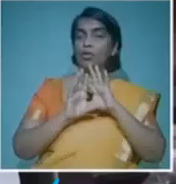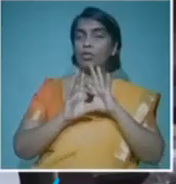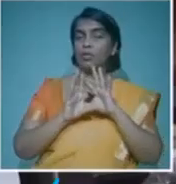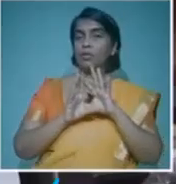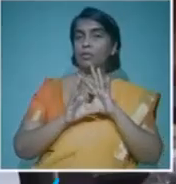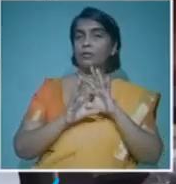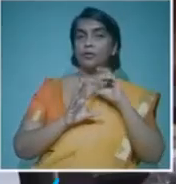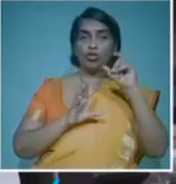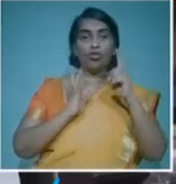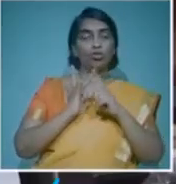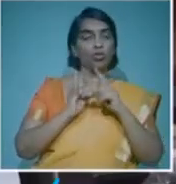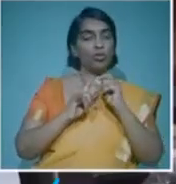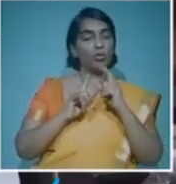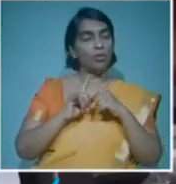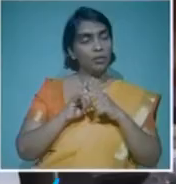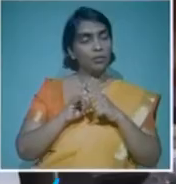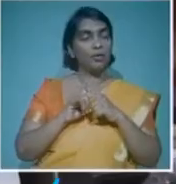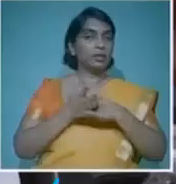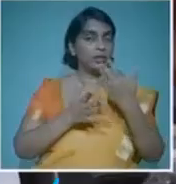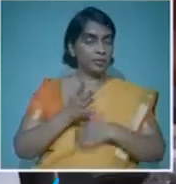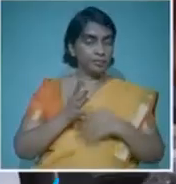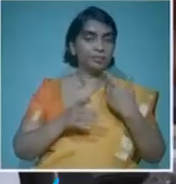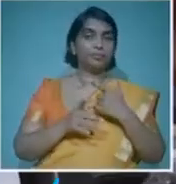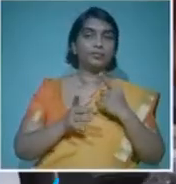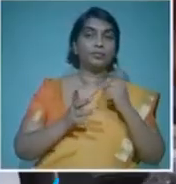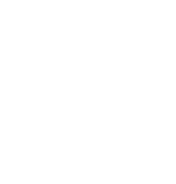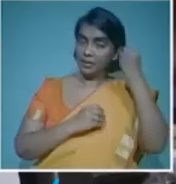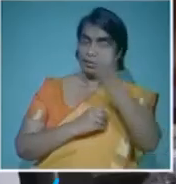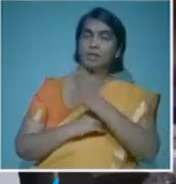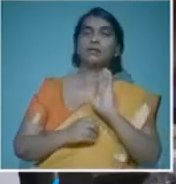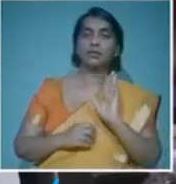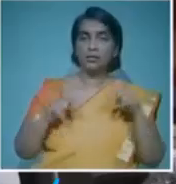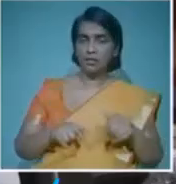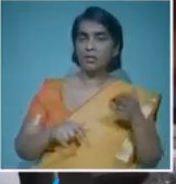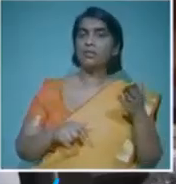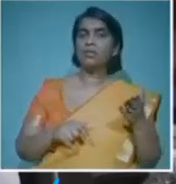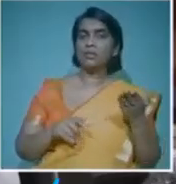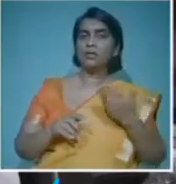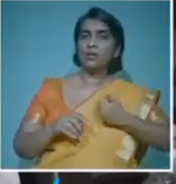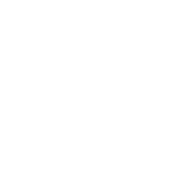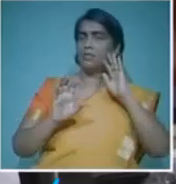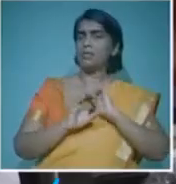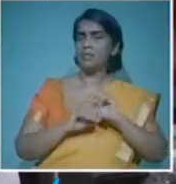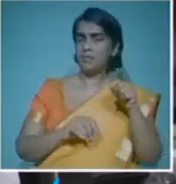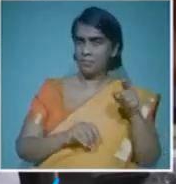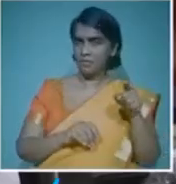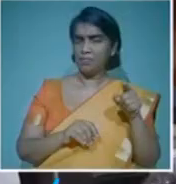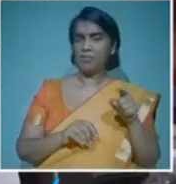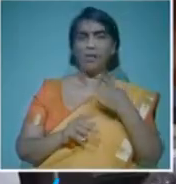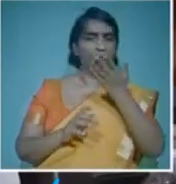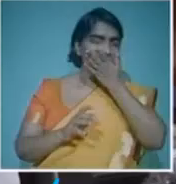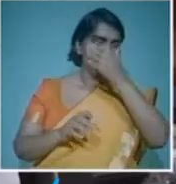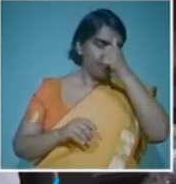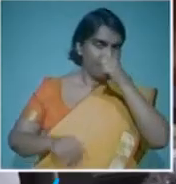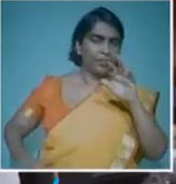ව්‍යාපාර අවසන් වාර්තාවයි රාජ්‍ය ගිණුම අවසන් වාර්තාවයි නීතිපතිට අරින්න කියලා. කියලා දැන් මෙතුමාව වැදගත් හෙළිදරව් කිරීමක් කළා තියෙනවා. සීනි